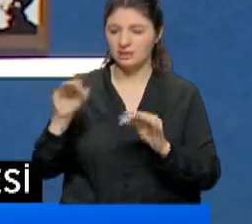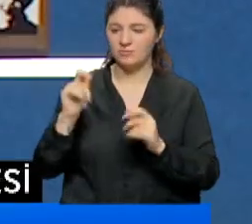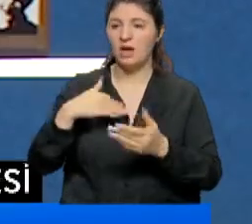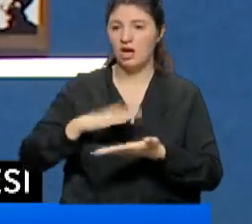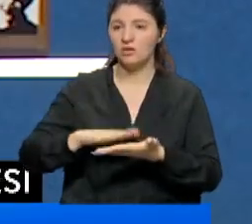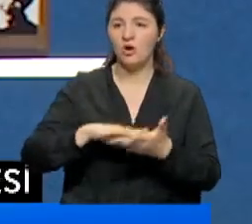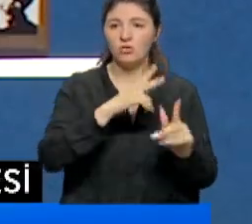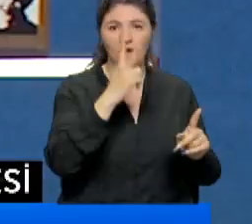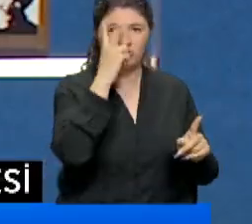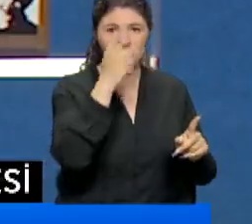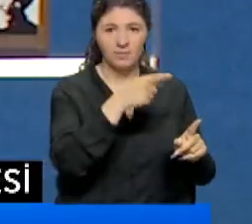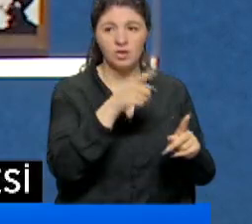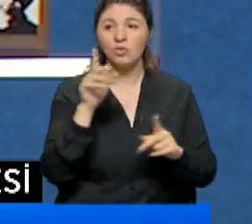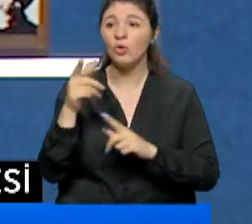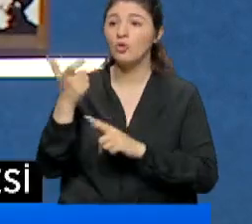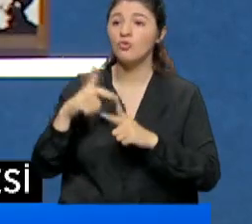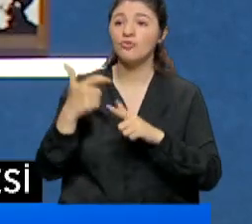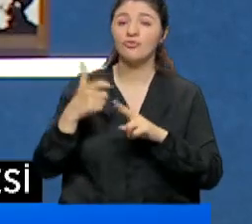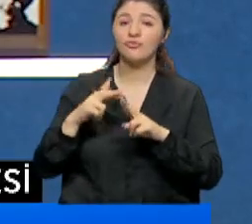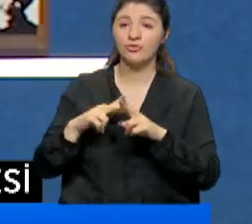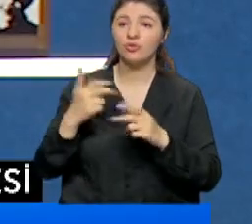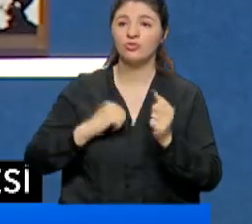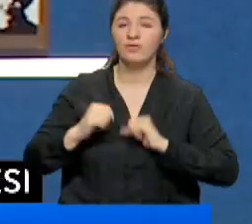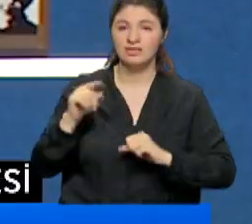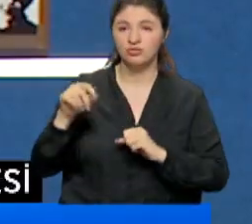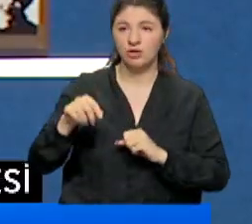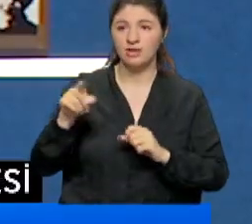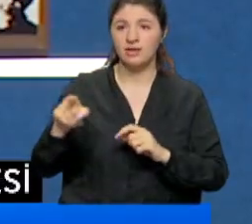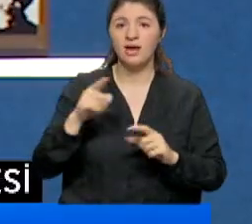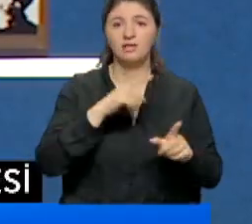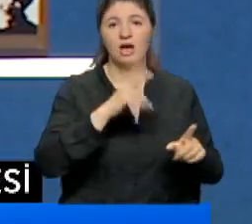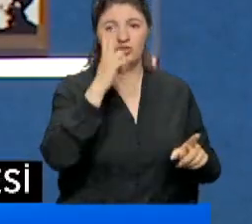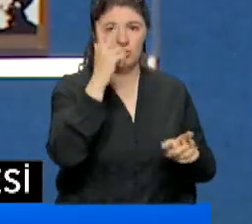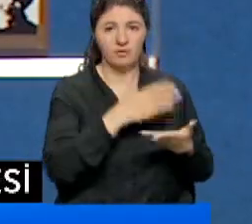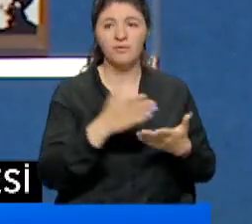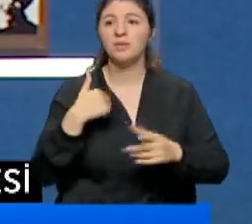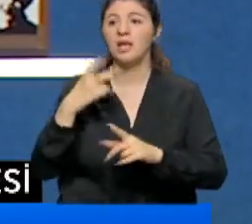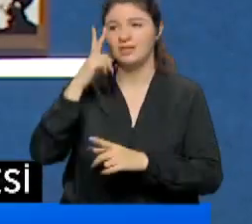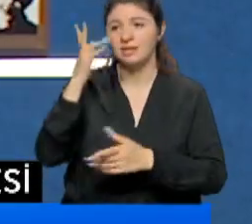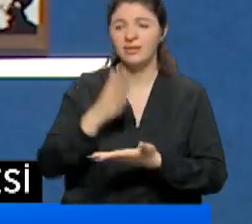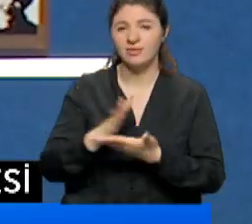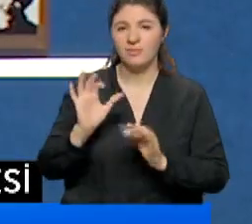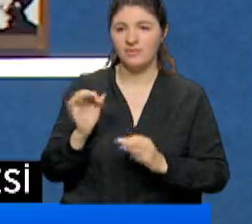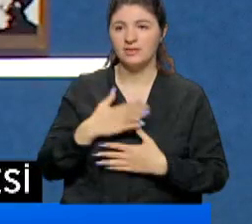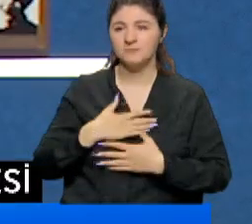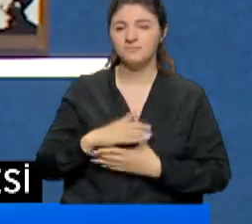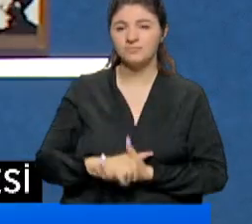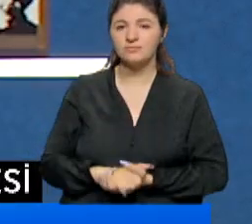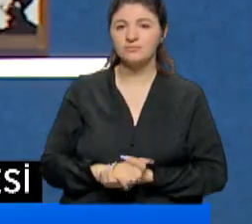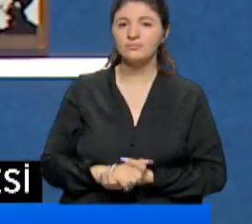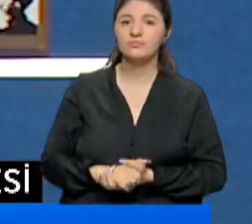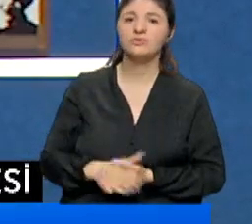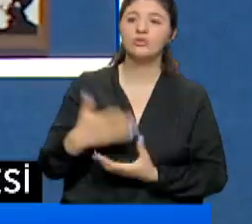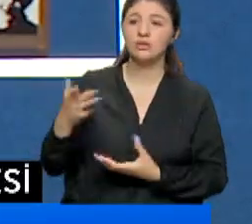bir arkadaşımdan hacettepeli o Ufuk Üniversitesi'nde şu anda falan gönül vermiş bence sinir oldum tamam